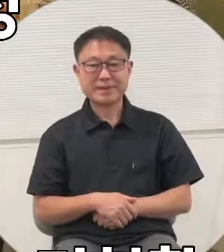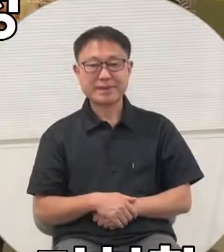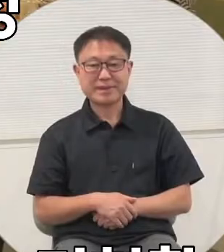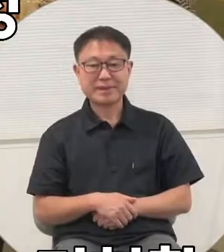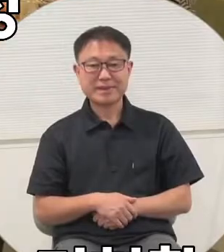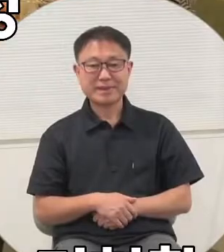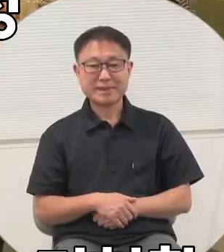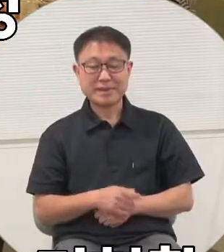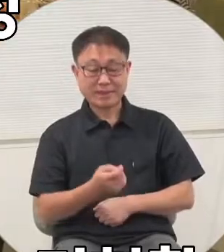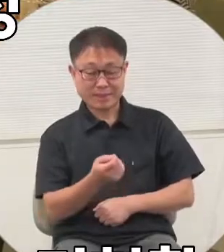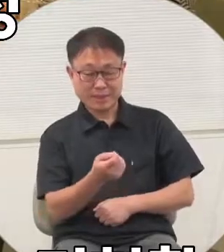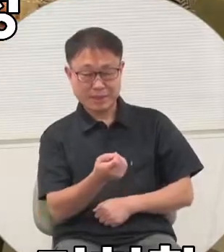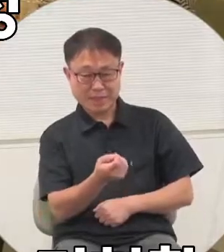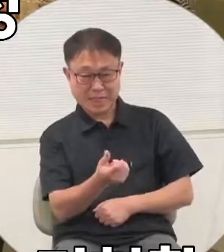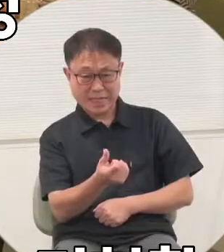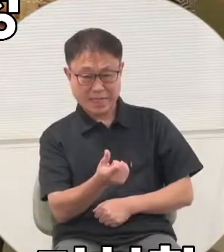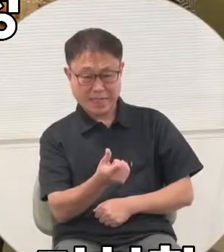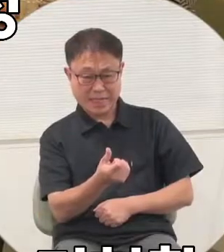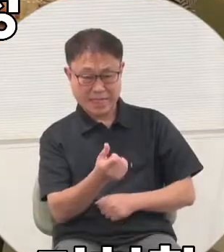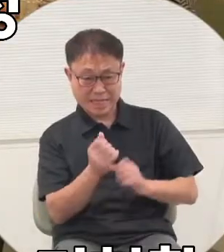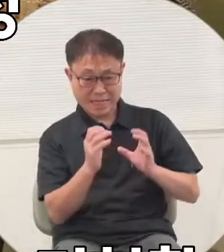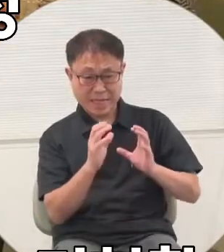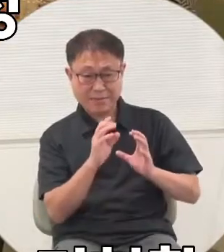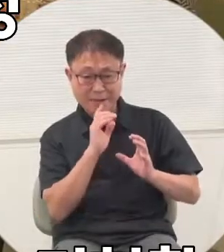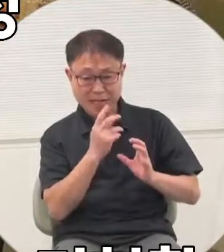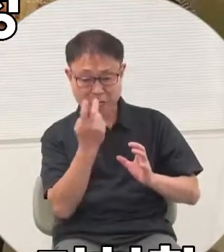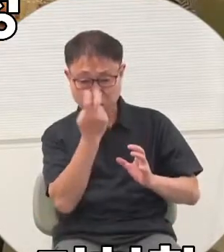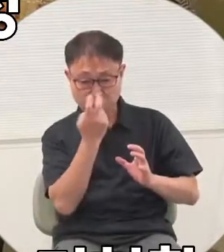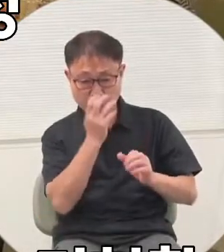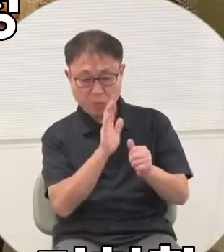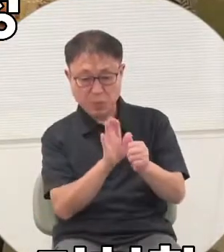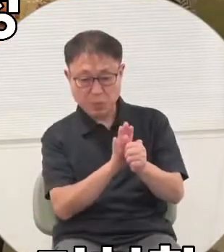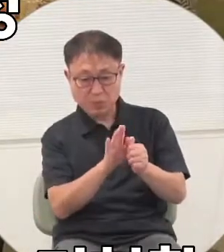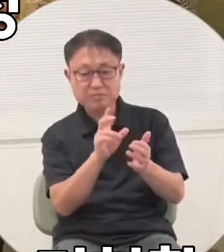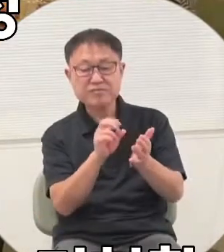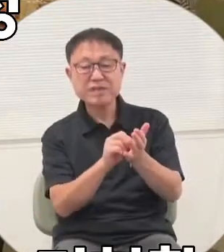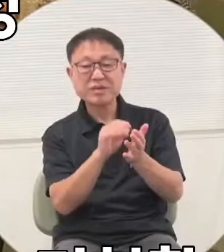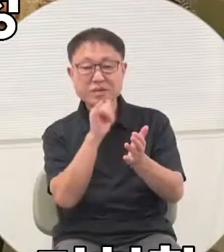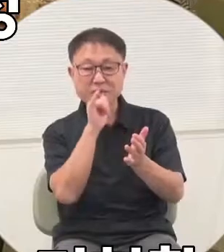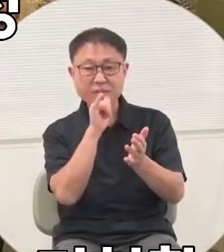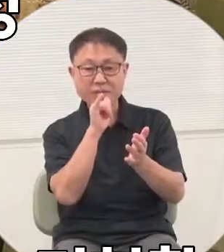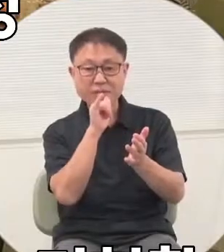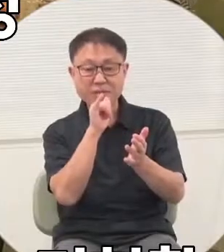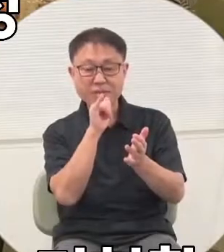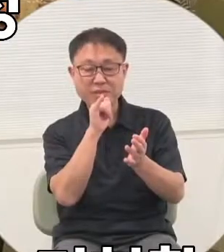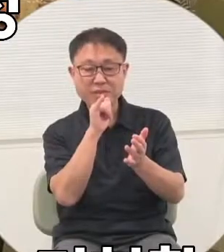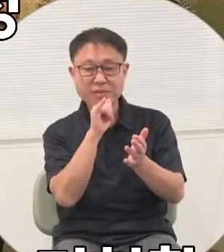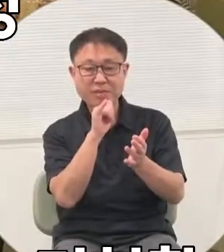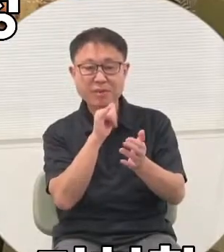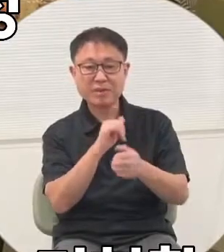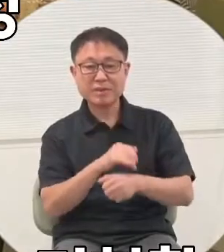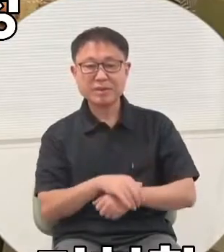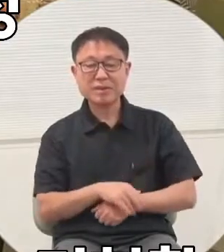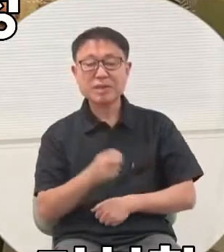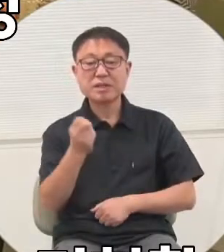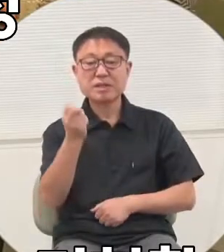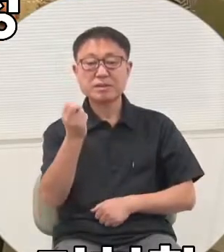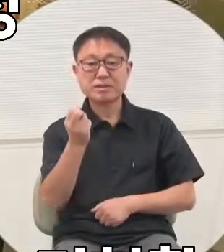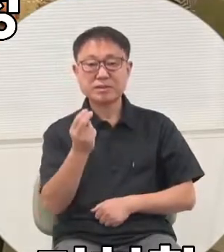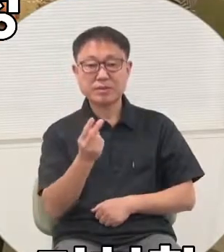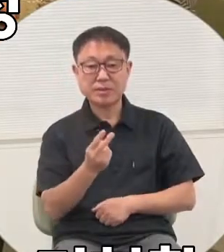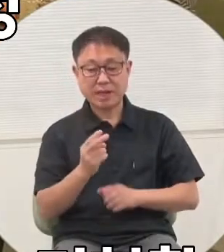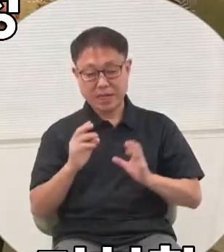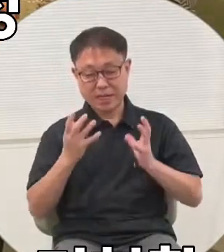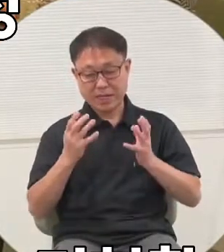아주 작은 아이가 있을 경우에는 지금 얘기한 돌봄의 문제가 주민들한테는 이슈가 되는 거고 그